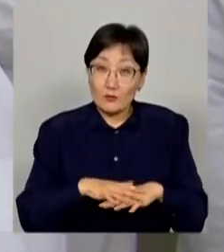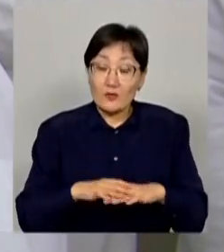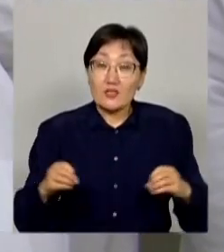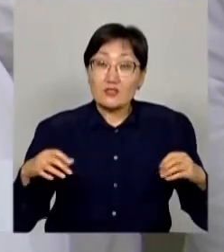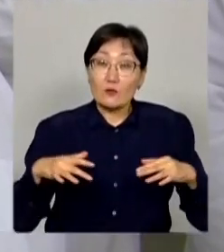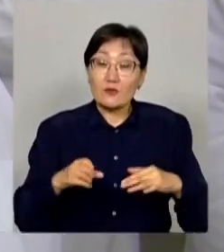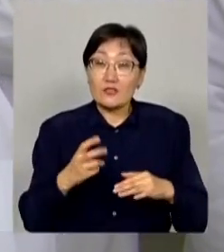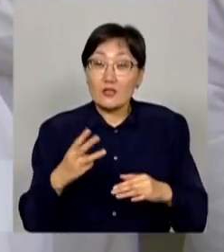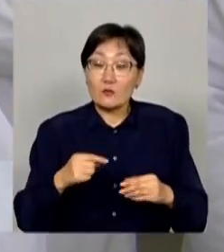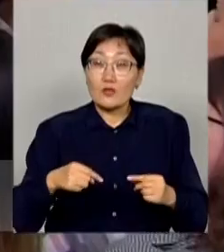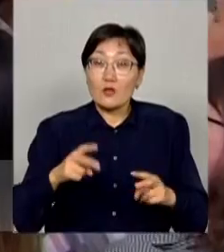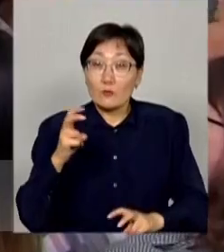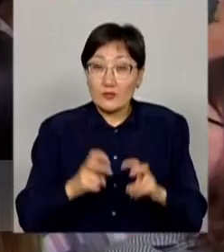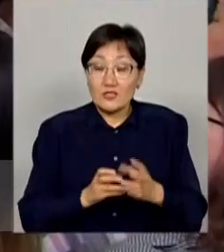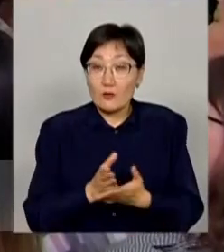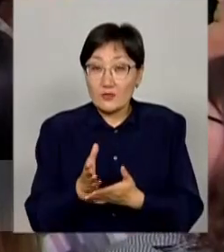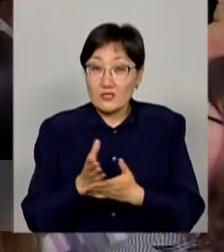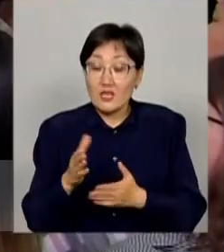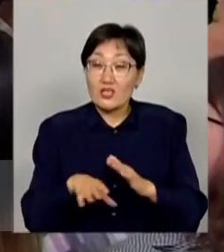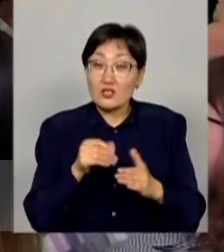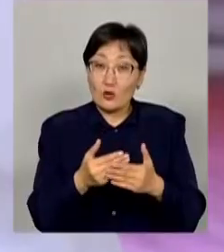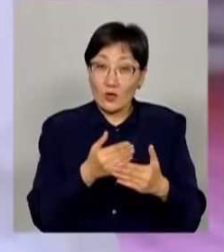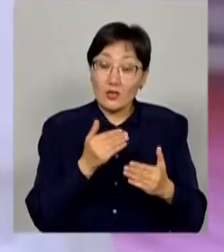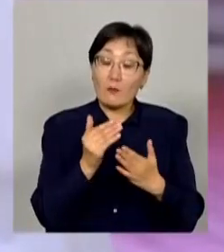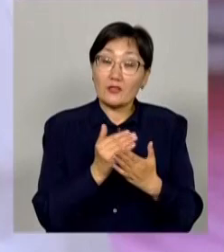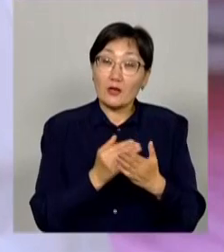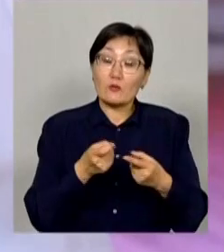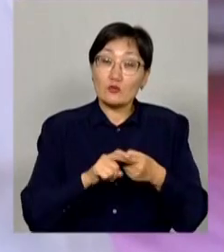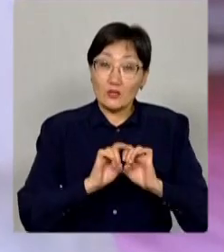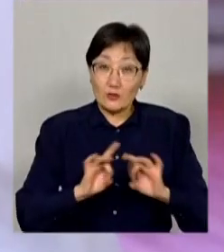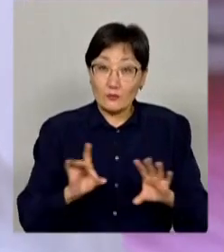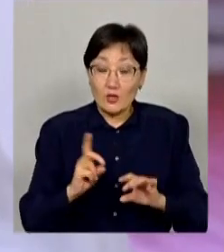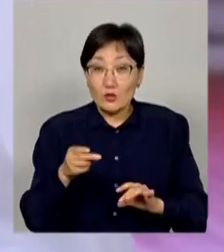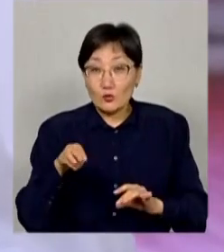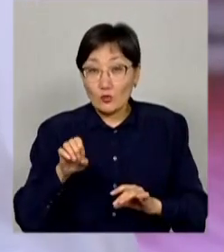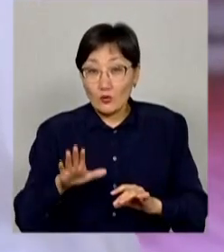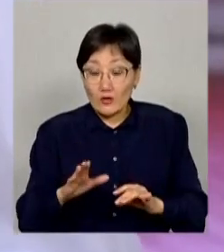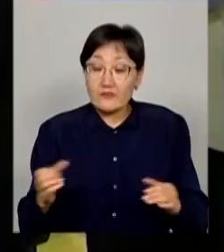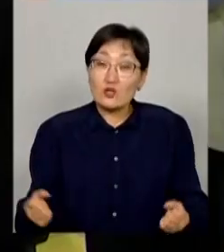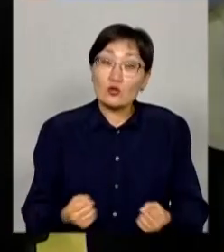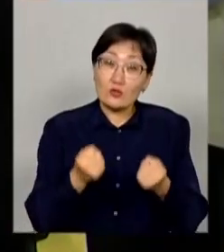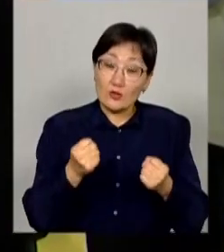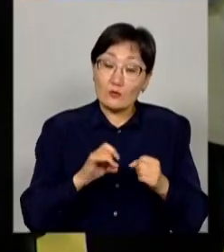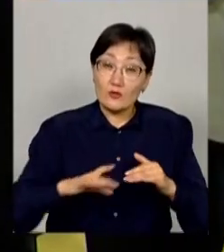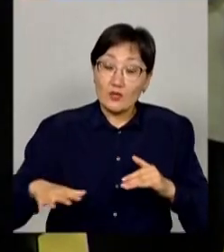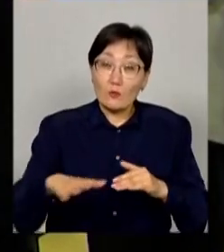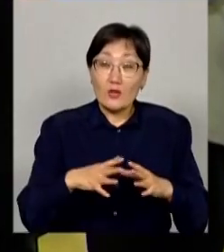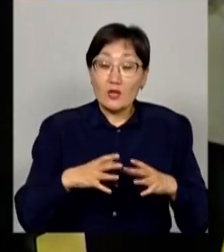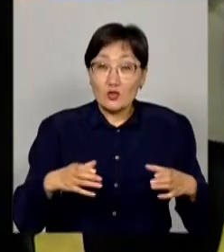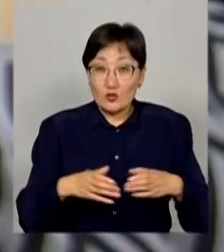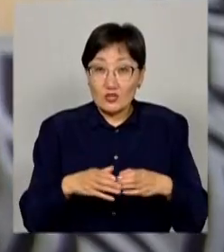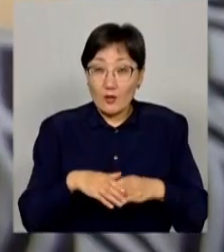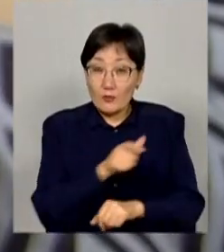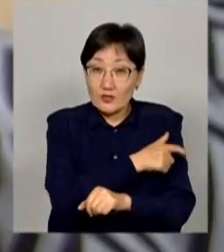делегация бірқатар кәсіпорында болып сайлау алды бағдарламаны таныстырды қасым жомарт Тоқаевты қолдау жөніндегі республика қоғамдық штаб